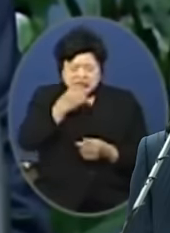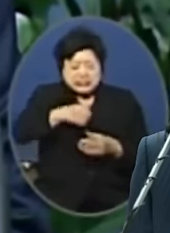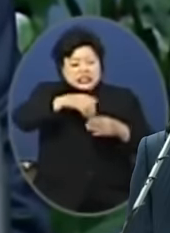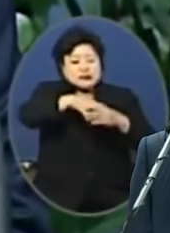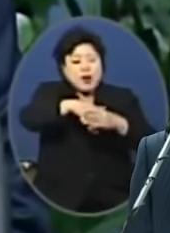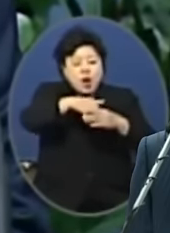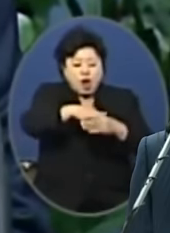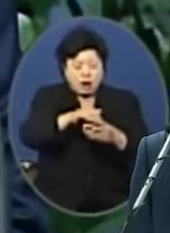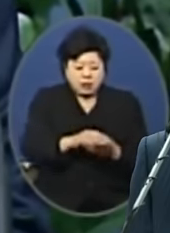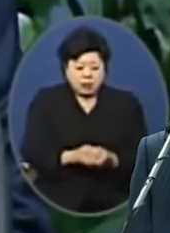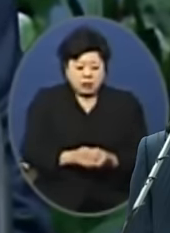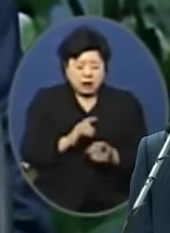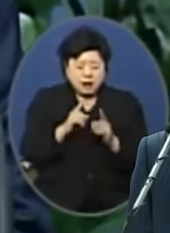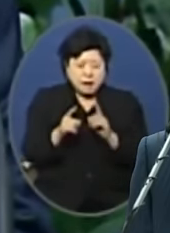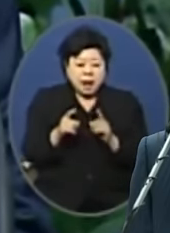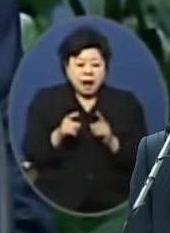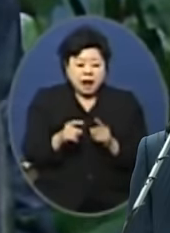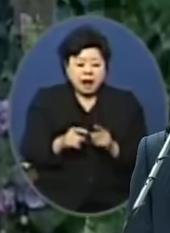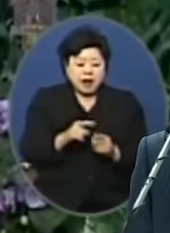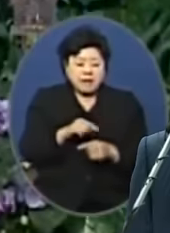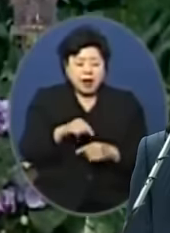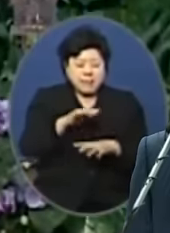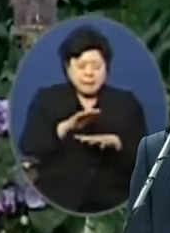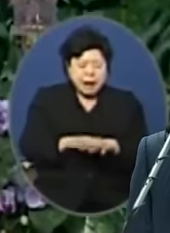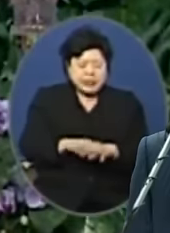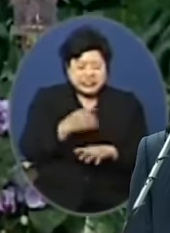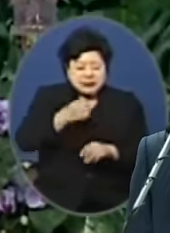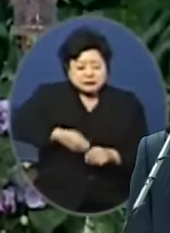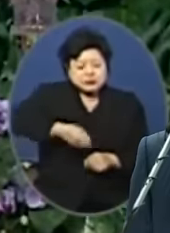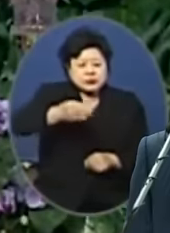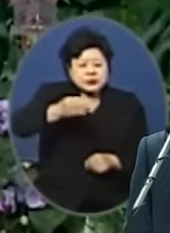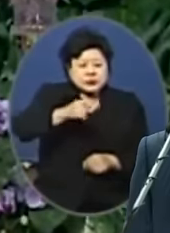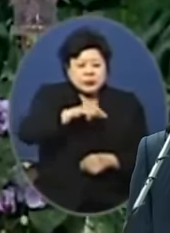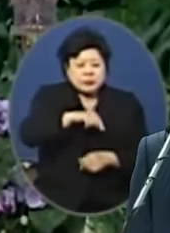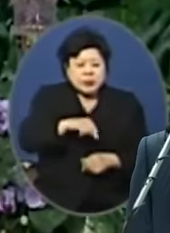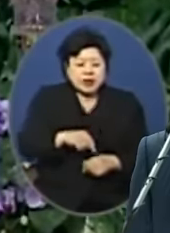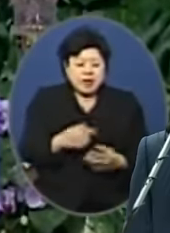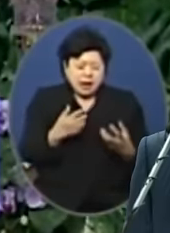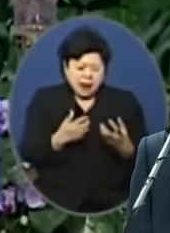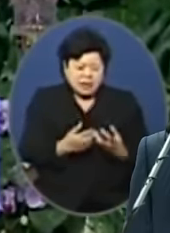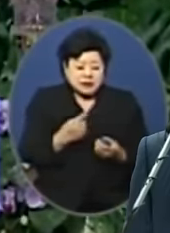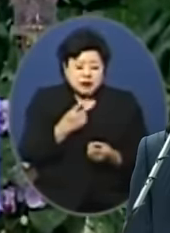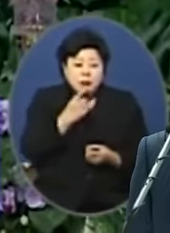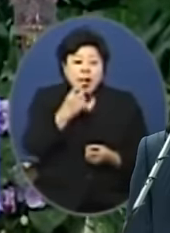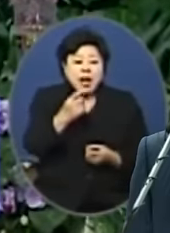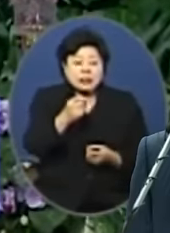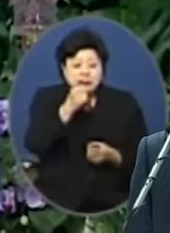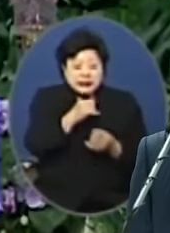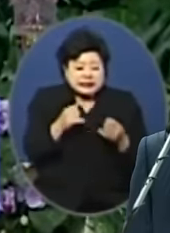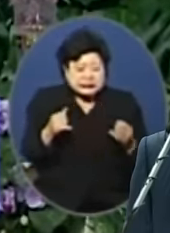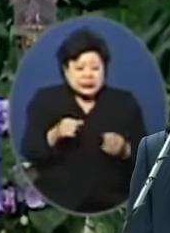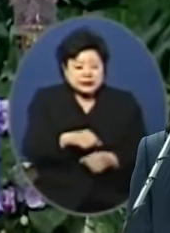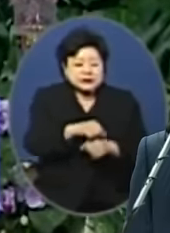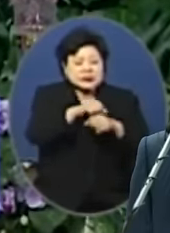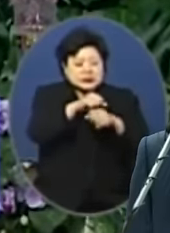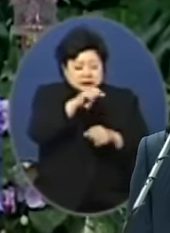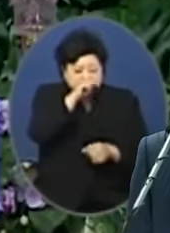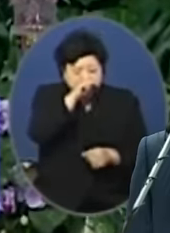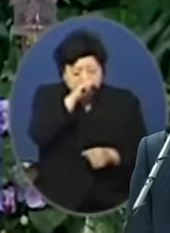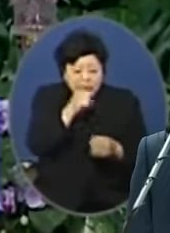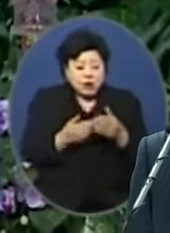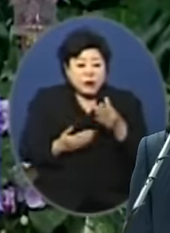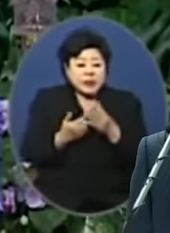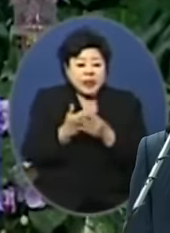심습니다. 말은 마음 터진에 뿌리는 씨앗인데 이는 마음에 가득한 것을 입으로 말함이라. 선한 사람은 그 쌓은 선에서 선을